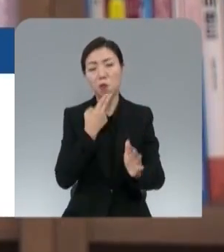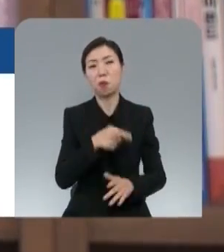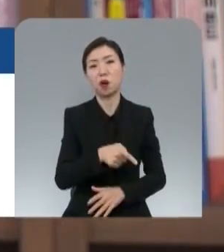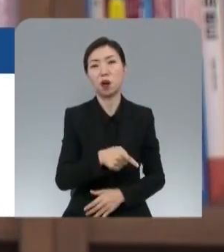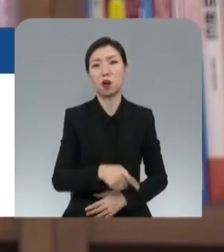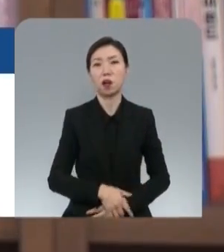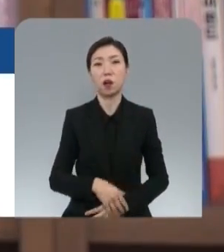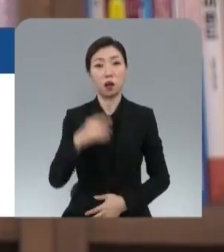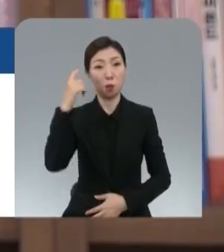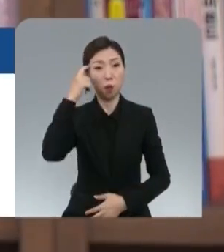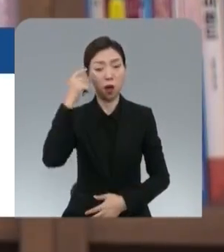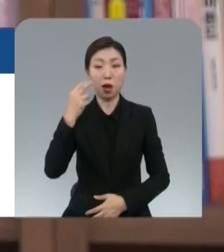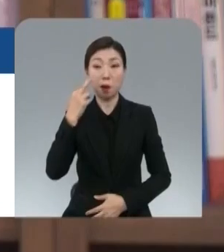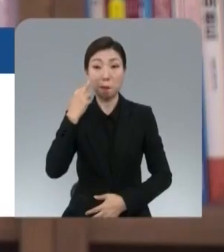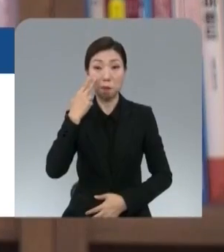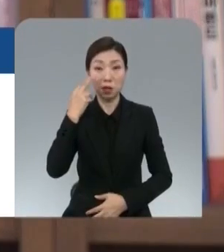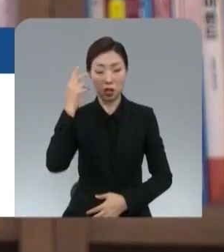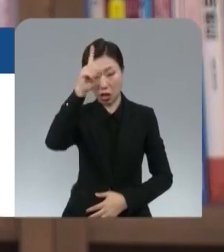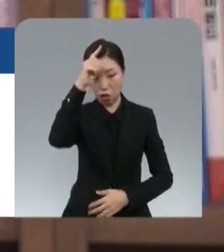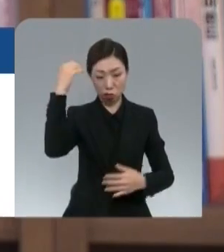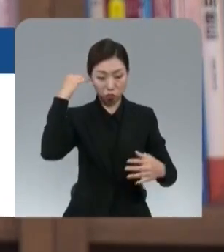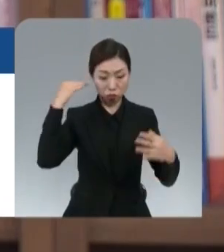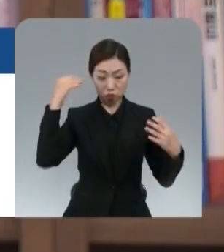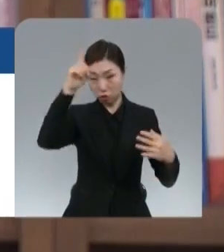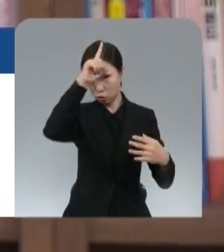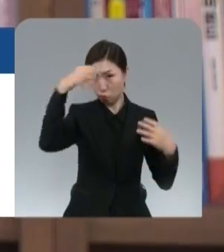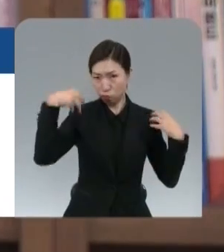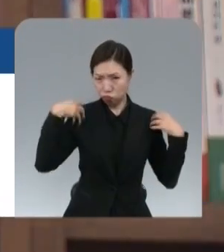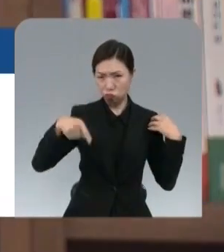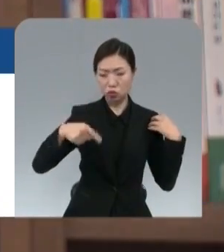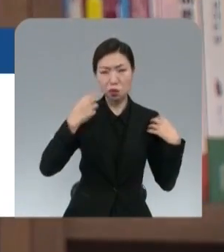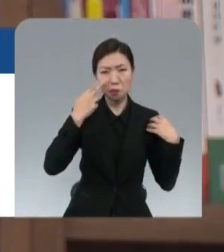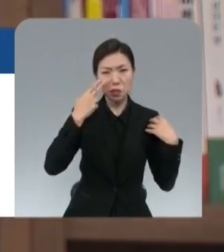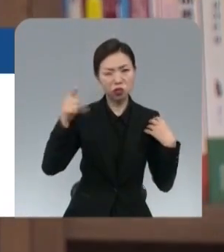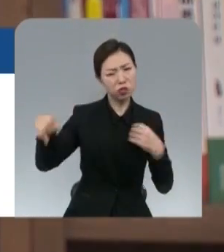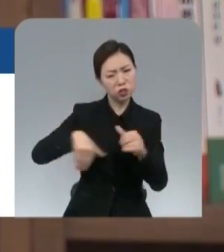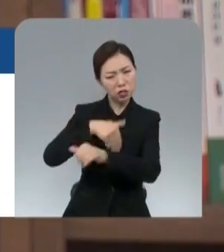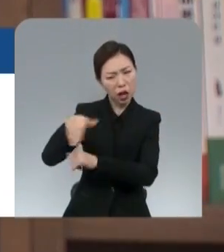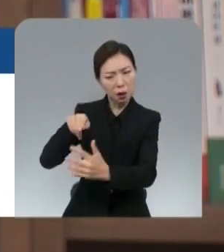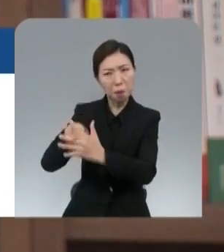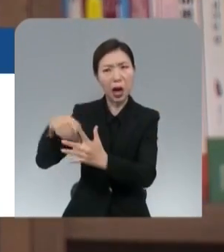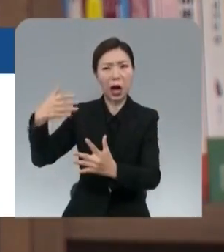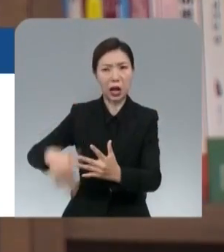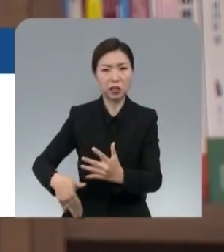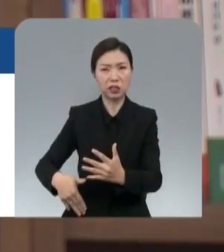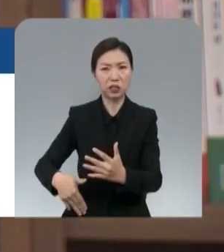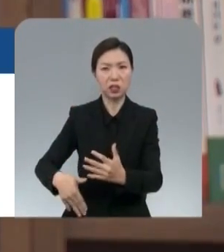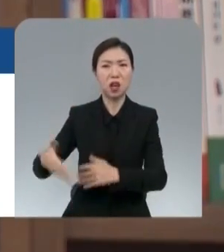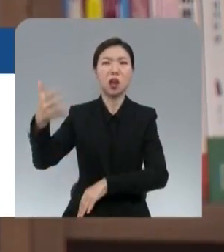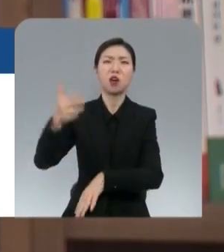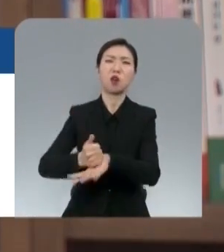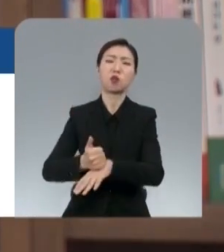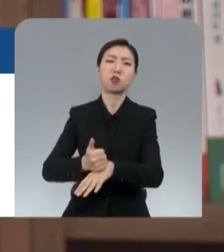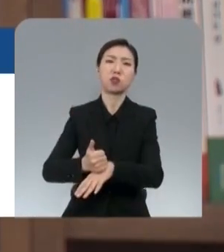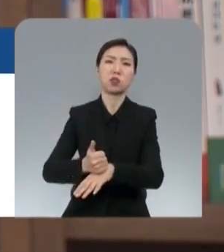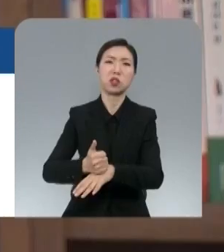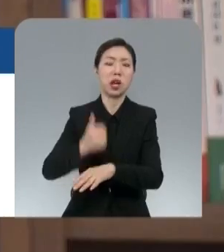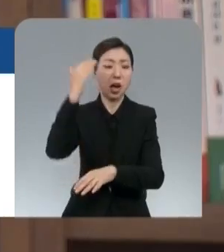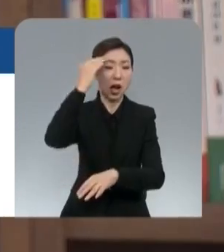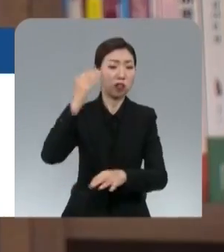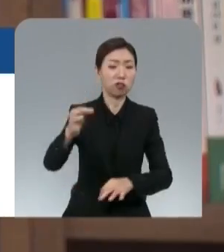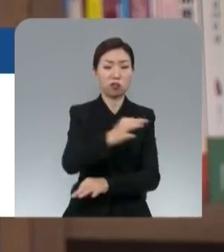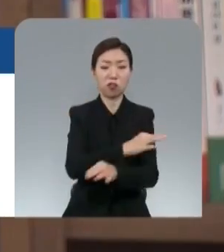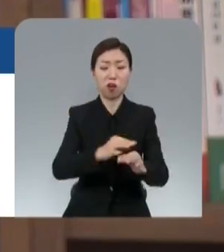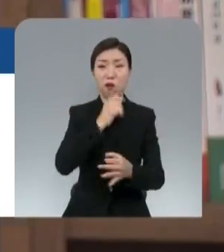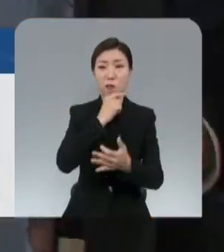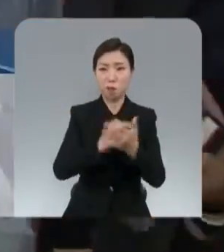아주 중대한 시점과 골든 타임을 놓치게 됐다. 아주 심대한 국익의 손실과 우리 기업의 경제 피해로 지금